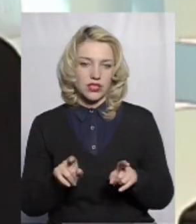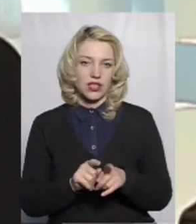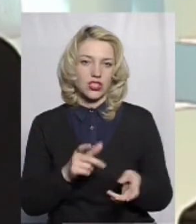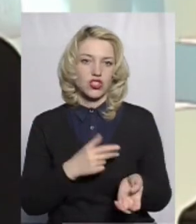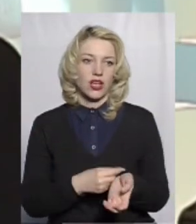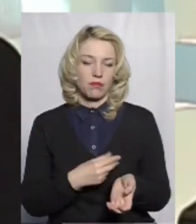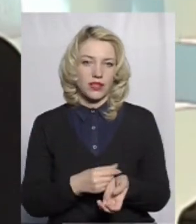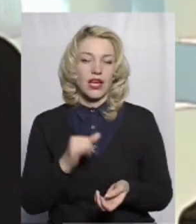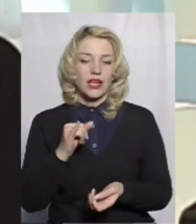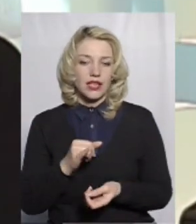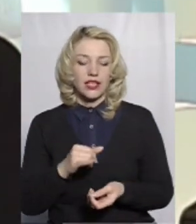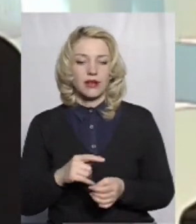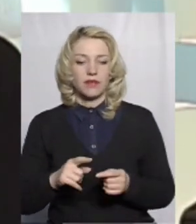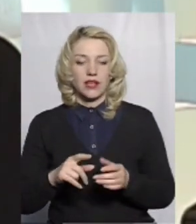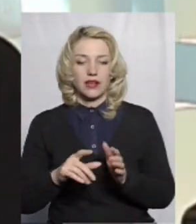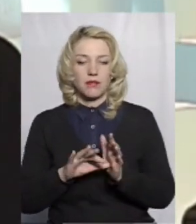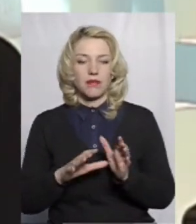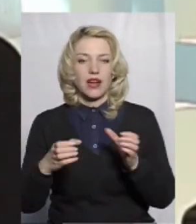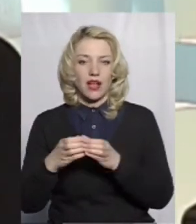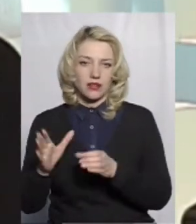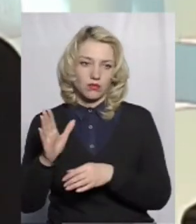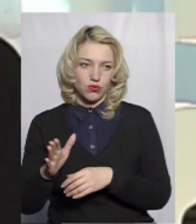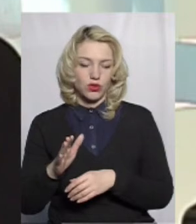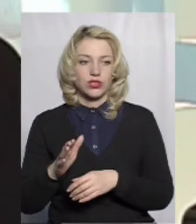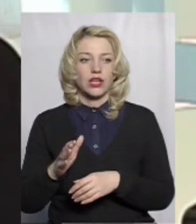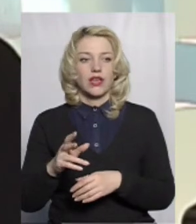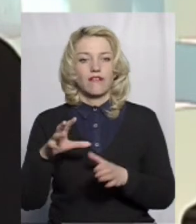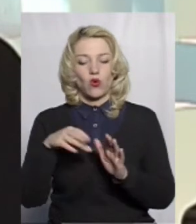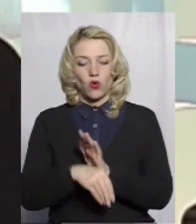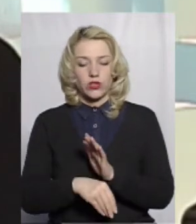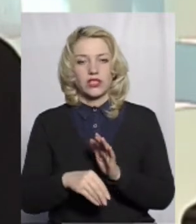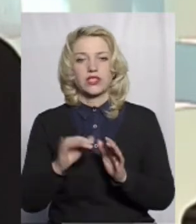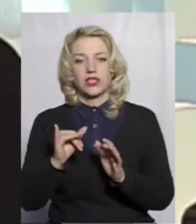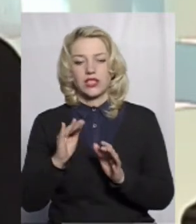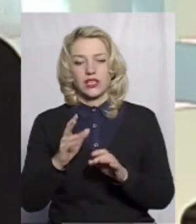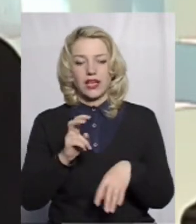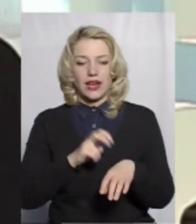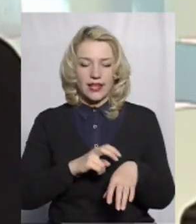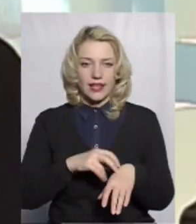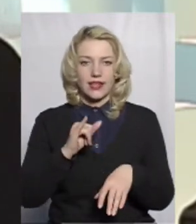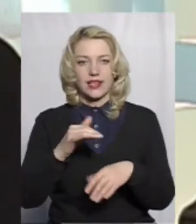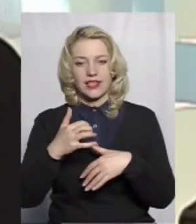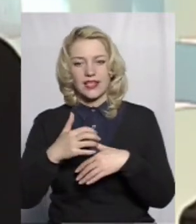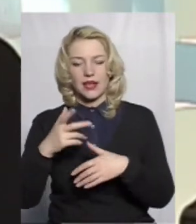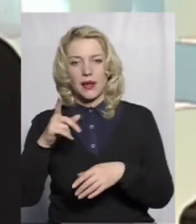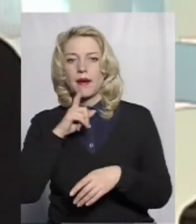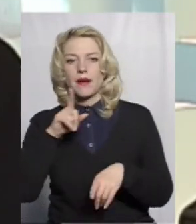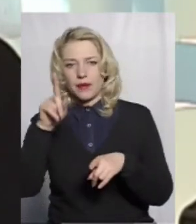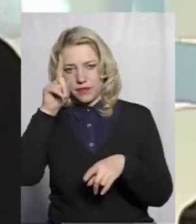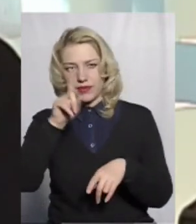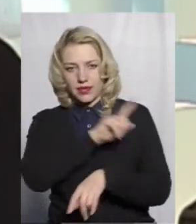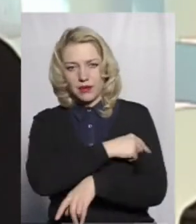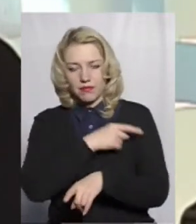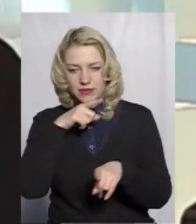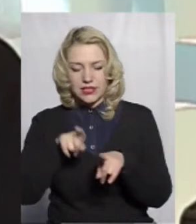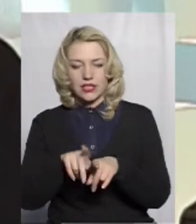щеплення. І до складу мобільних бригад, звичайно, буде і лікар входити, і середній медичний працівник, який, власне, буде проводити таке щеплення та